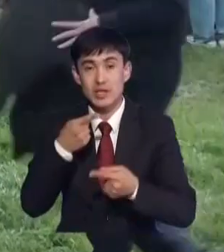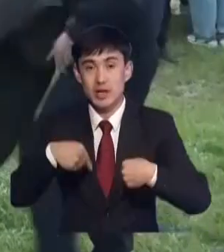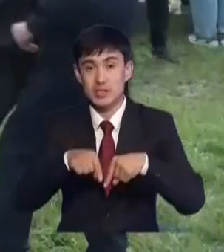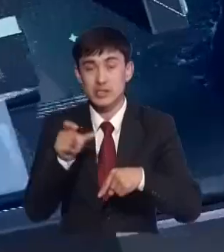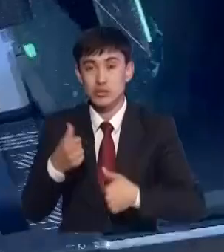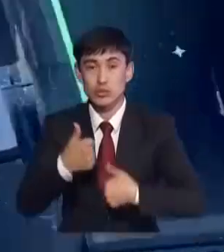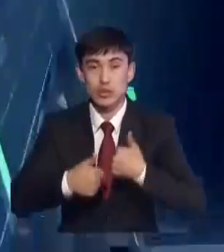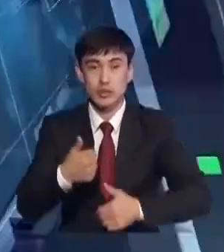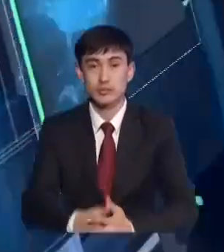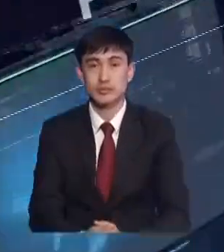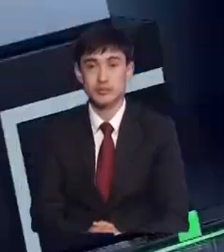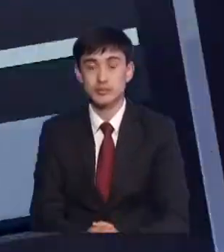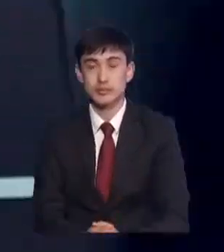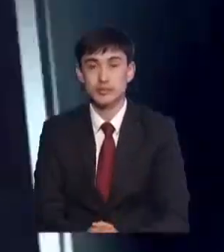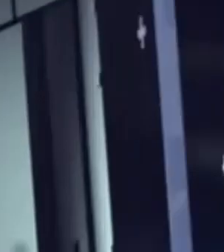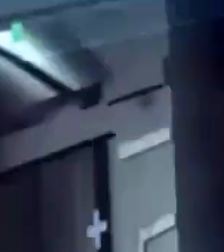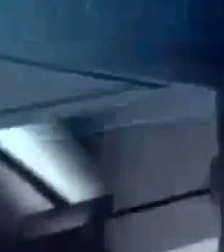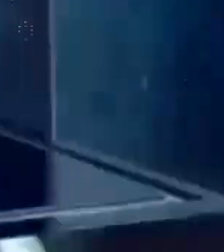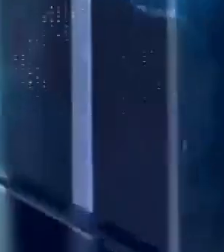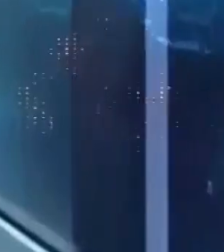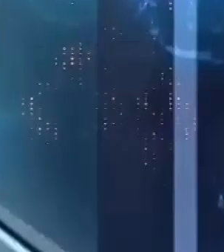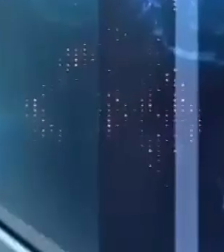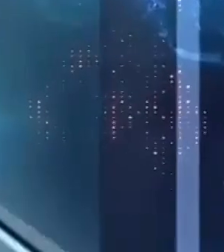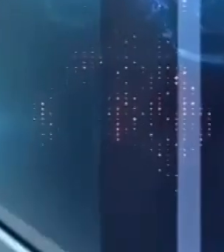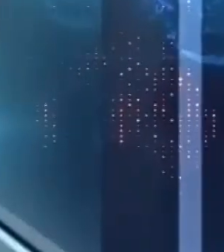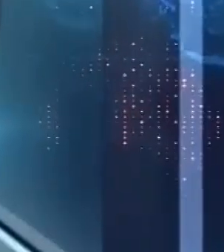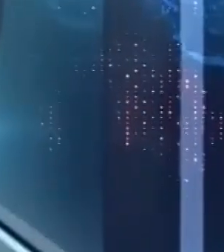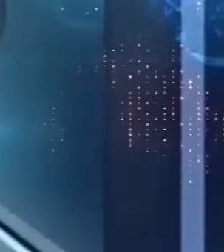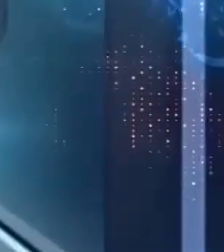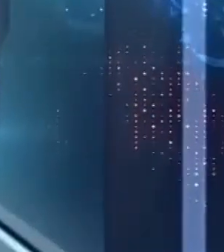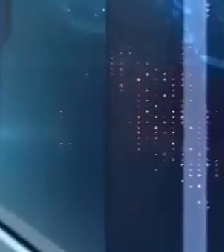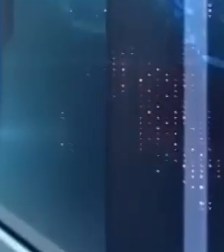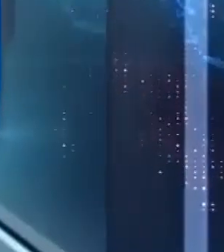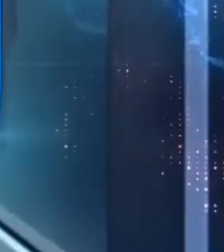организаторы турнира. Айслужа Андосова, Жайдарбек Нурбек, телеканал Жетасу, Конаев.